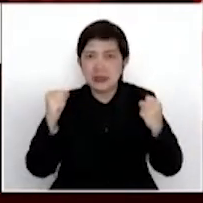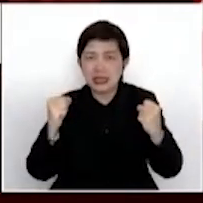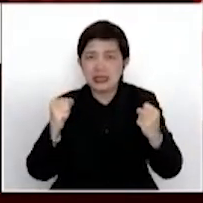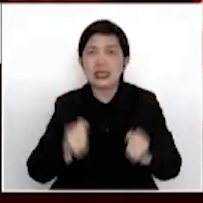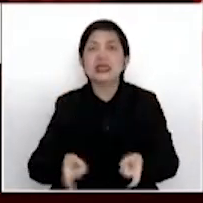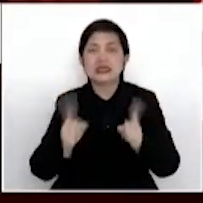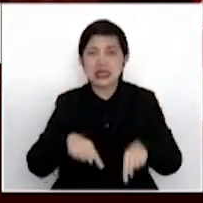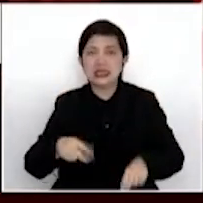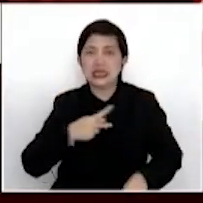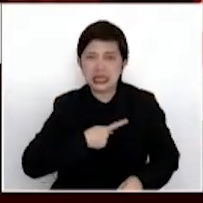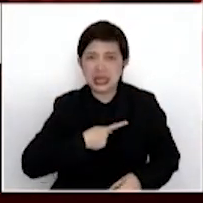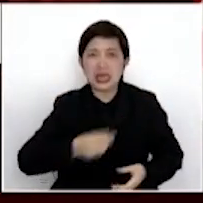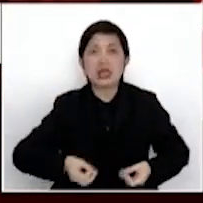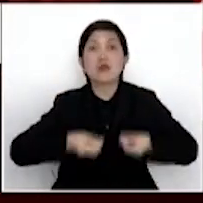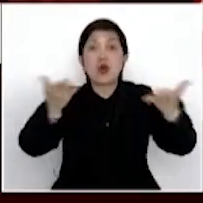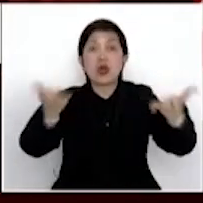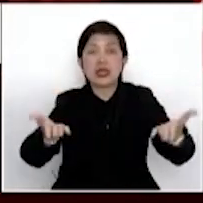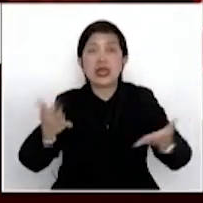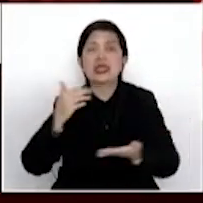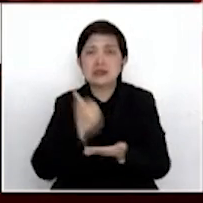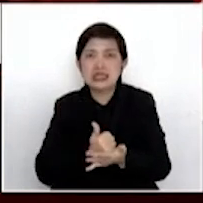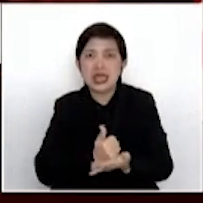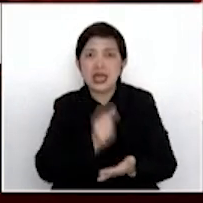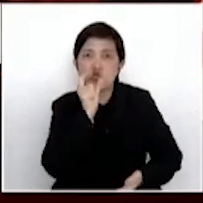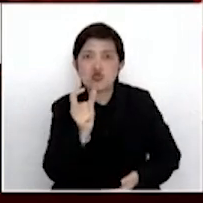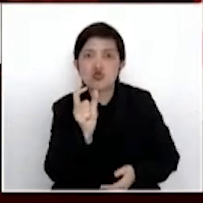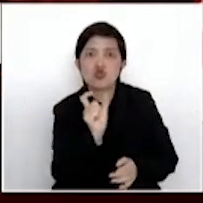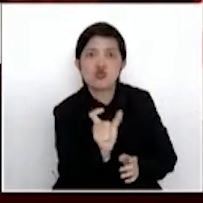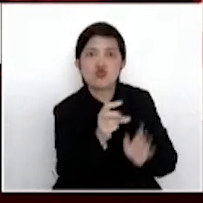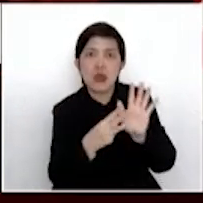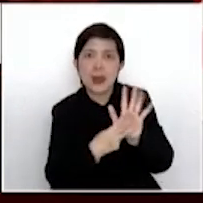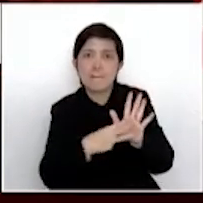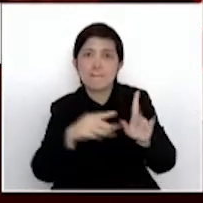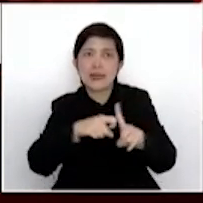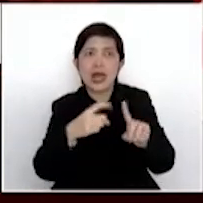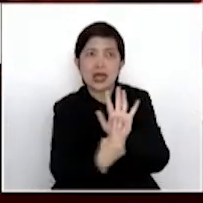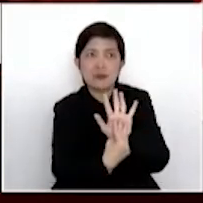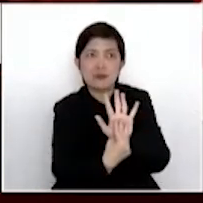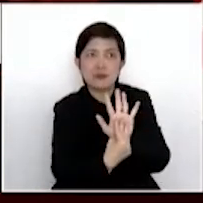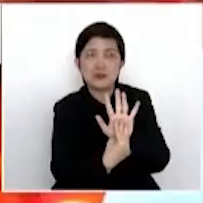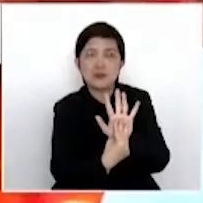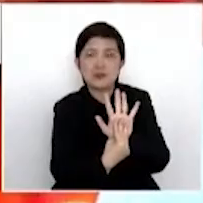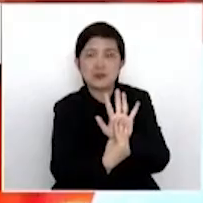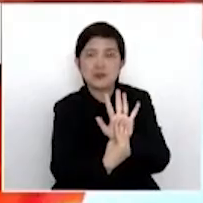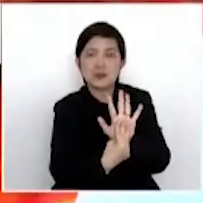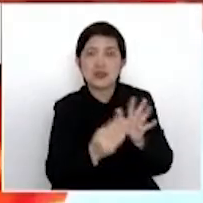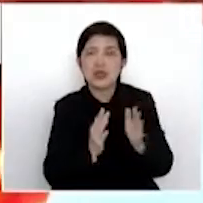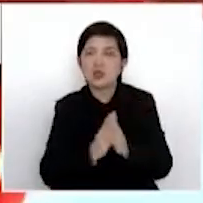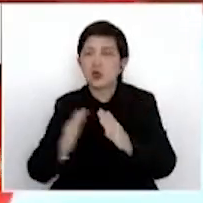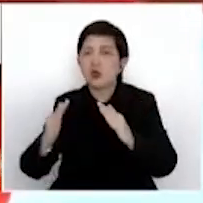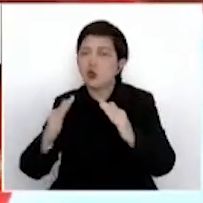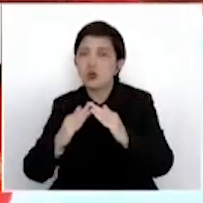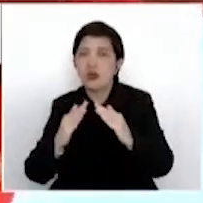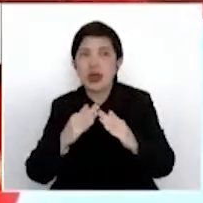oleh sebab itu kami akan mengeluarkan kebijakan bagi UMKM atau eh rumah